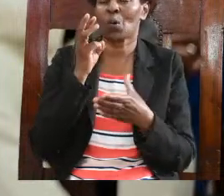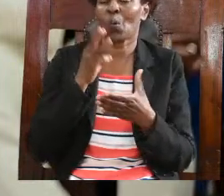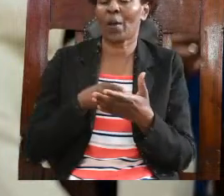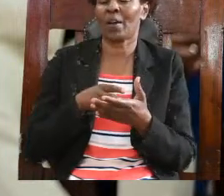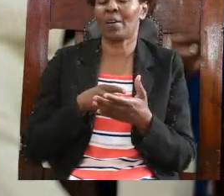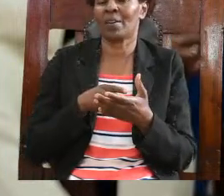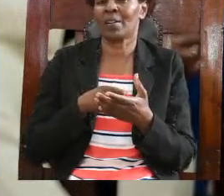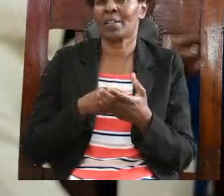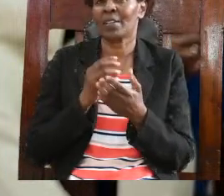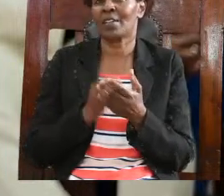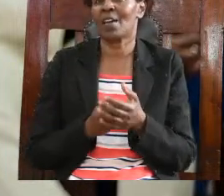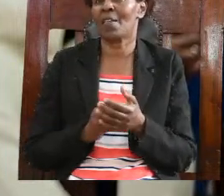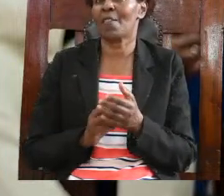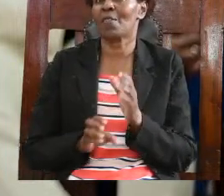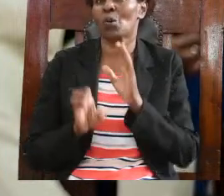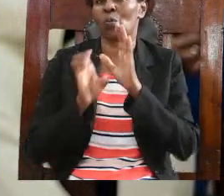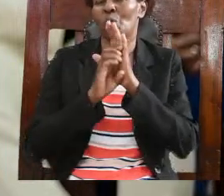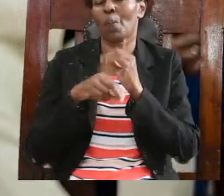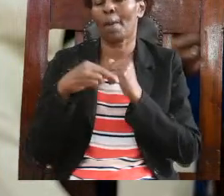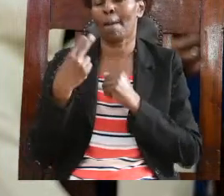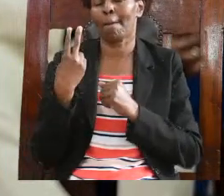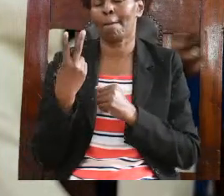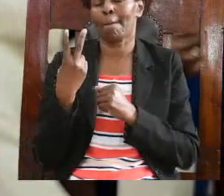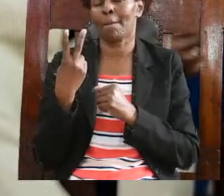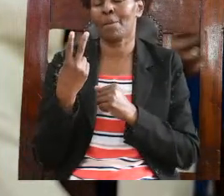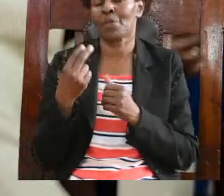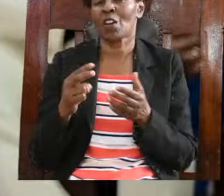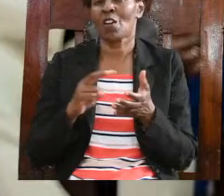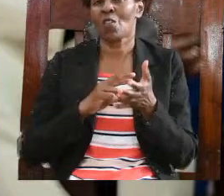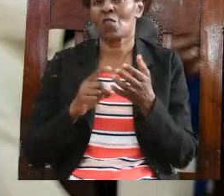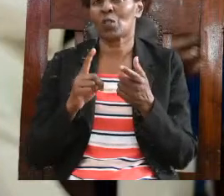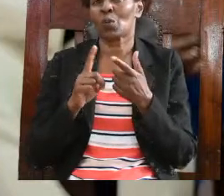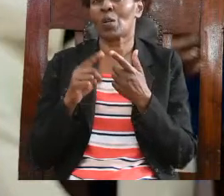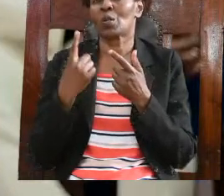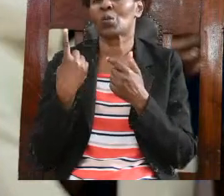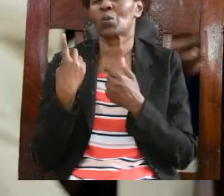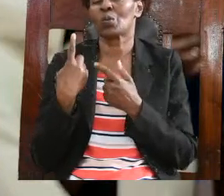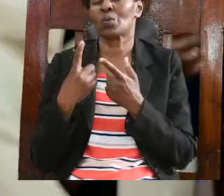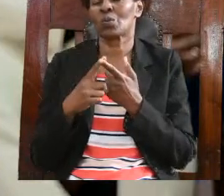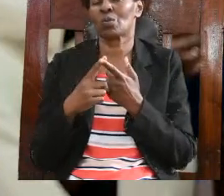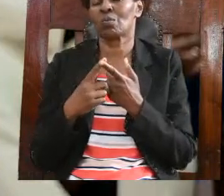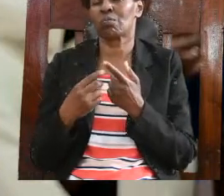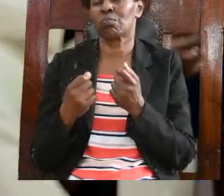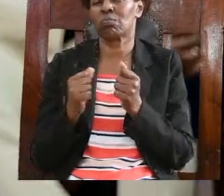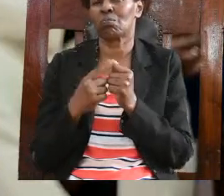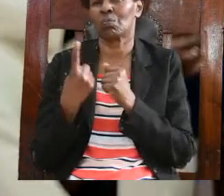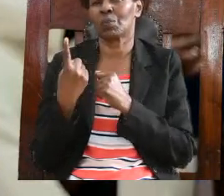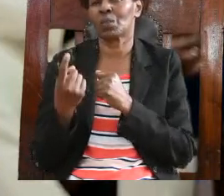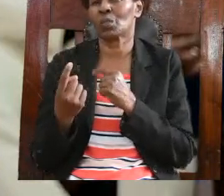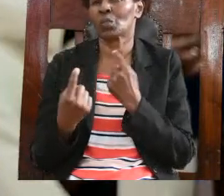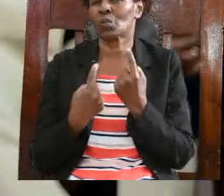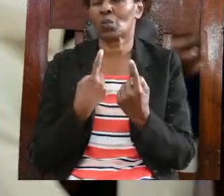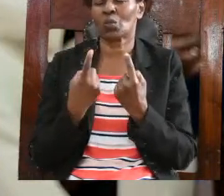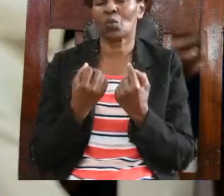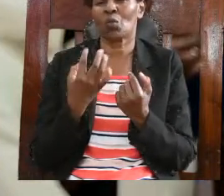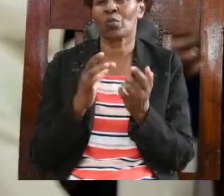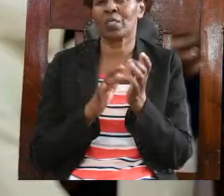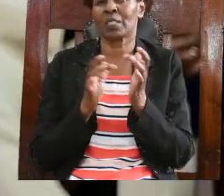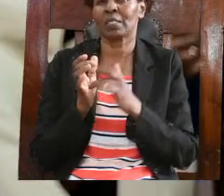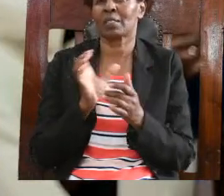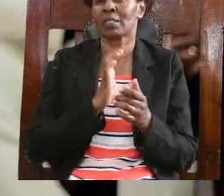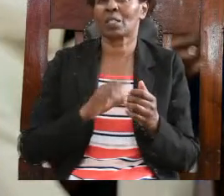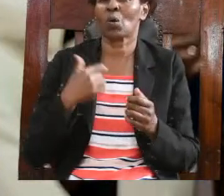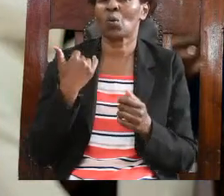sura hii ya pili ya Wafilipi, kutoka mstari wa kwanza hadi 11, amezungumza sana kuhusu Yesu Kristo ni